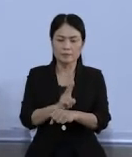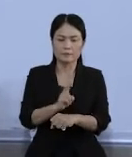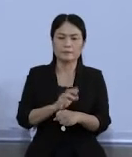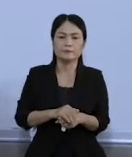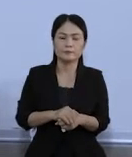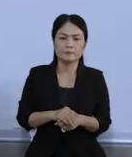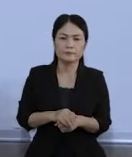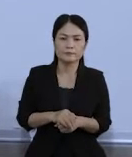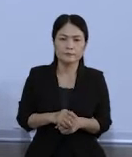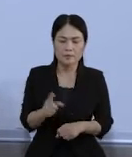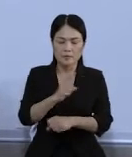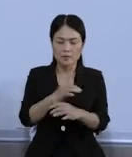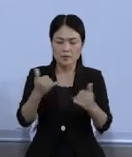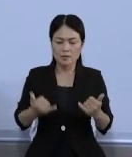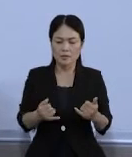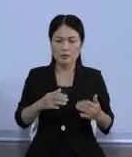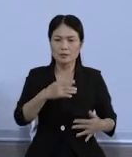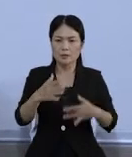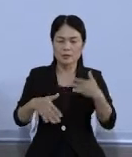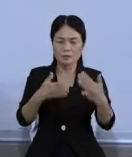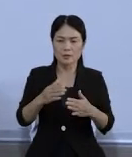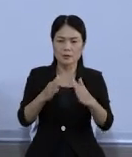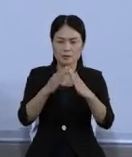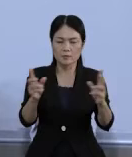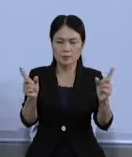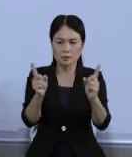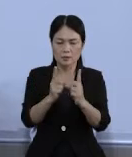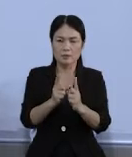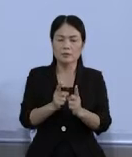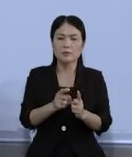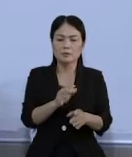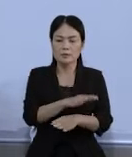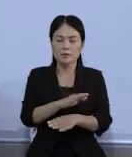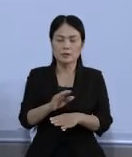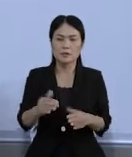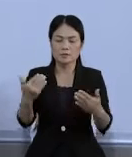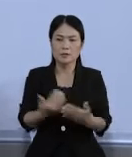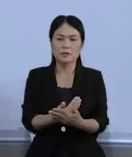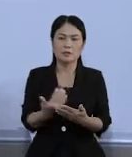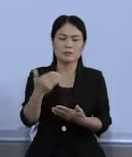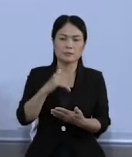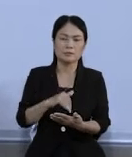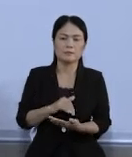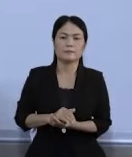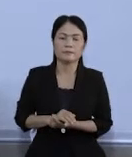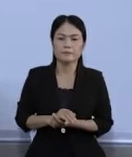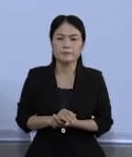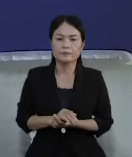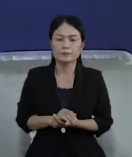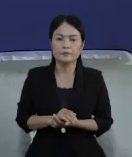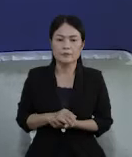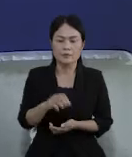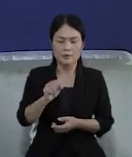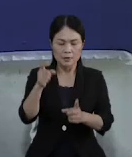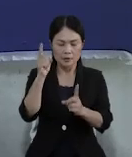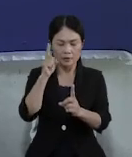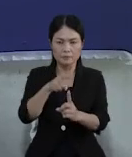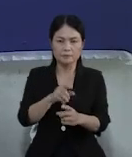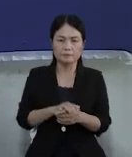đà. Ngày nay nè cổ sạc bài chất đại ban mà chụp con tình ọc này xa chìa thâm mây mặt đoàn tiết. Chà, đảm